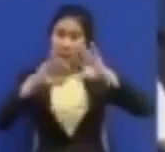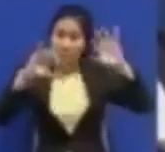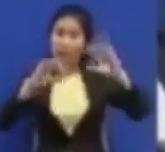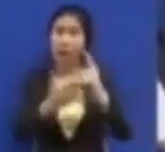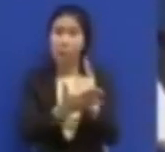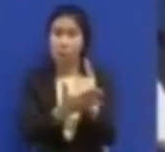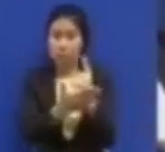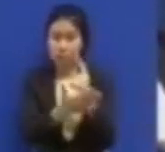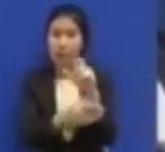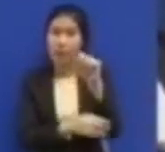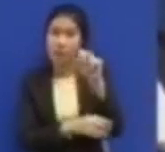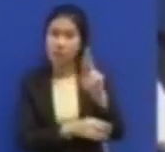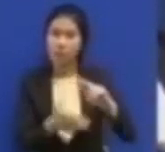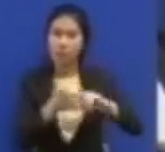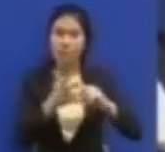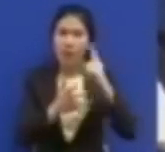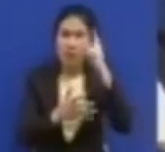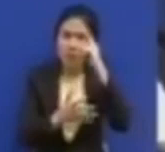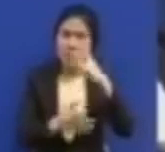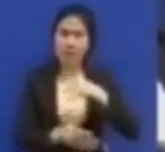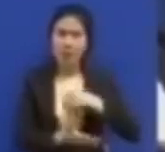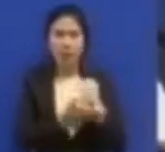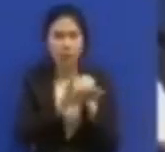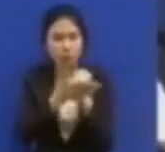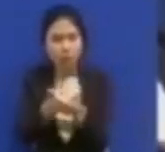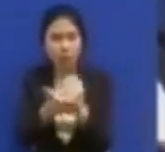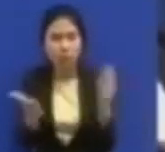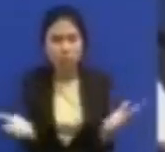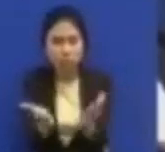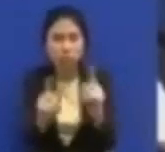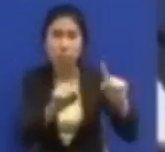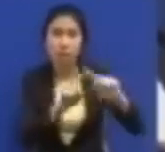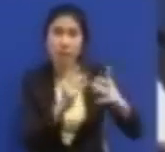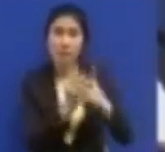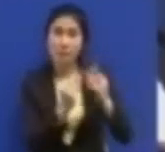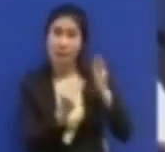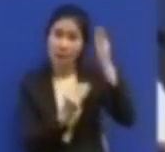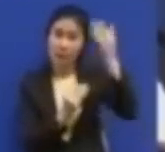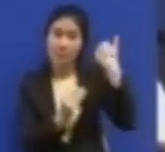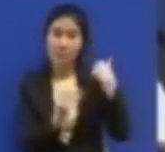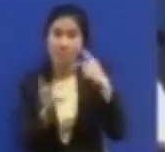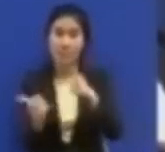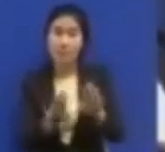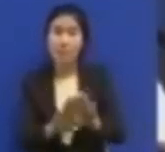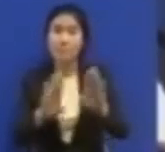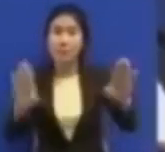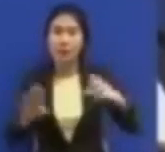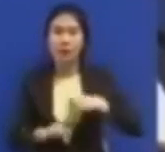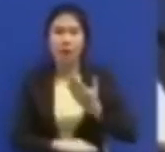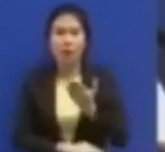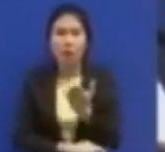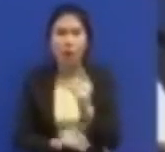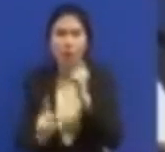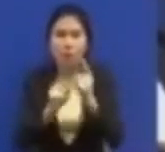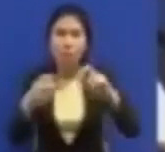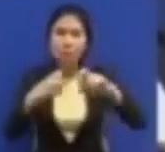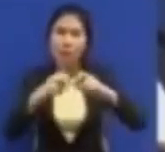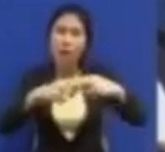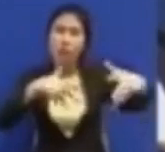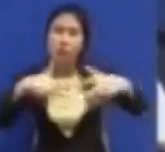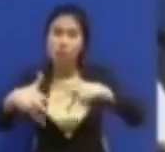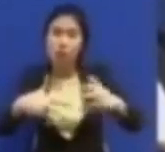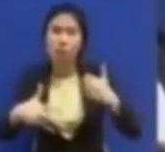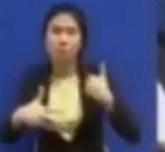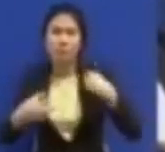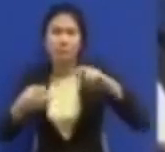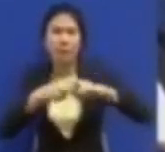ป็นที่พึ่งได้ทุกๆสิ่งทุกๆอย่างสัปดาห์หน้าก็จะมาเปิดขอหารือเรื่องความเดือดร้อนของพี่น้องประชาชนในเขตคลองส